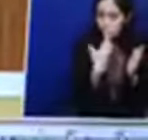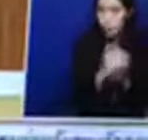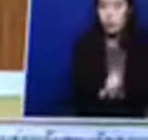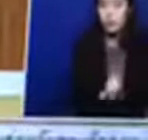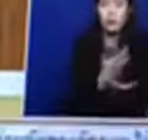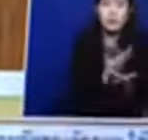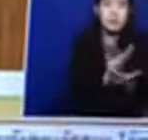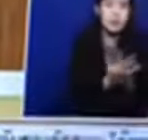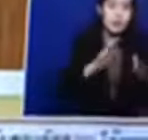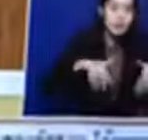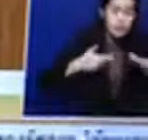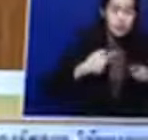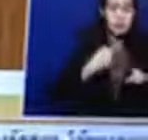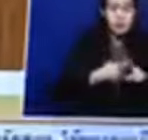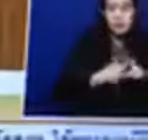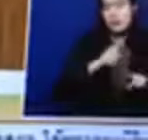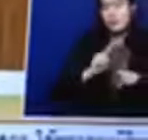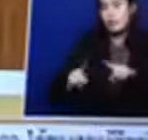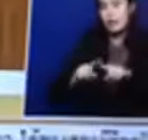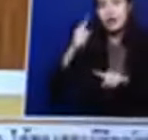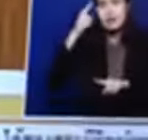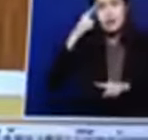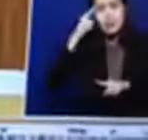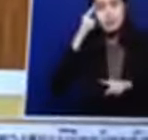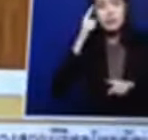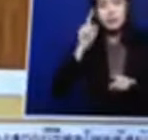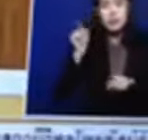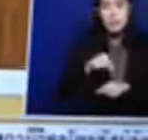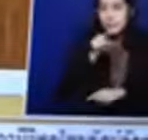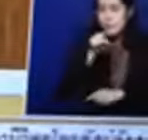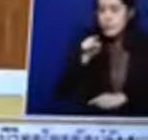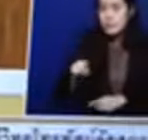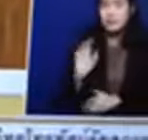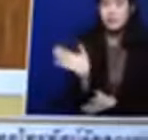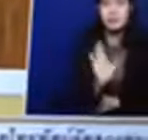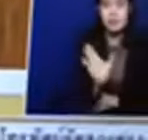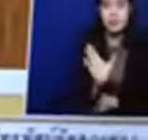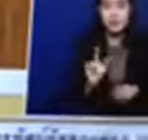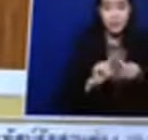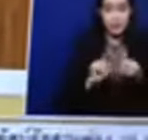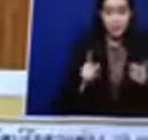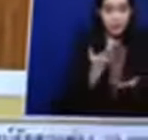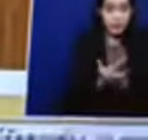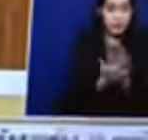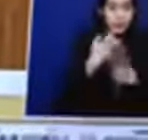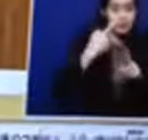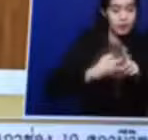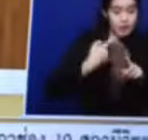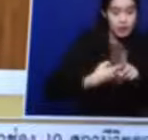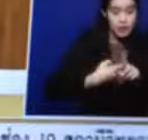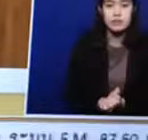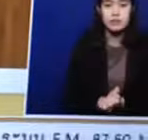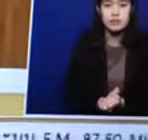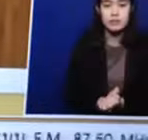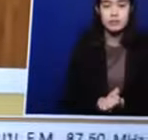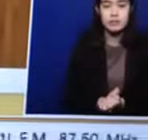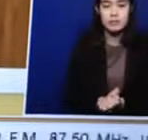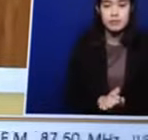วณสำหรับเสียภาษีเงินได้เงินได้ที่ทางราชการจ่ายให้เป็นเงินค่าเช่าบ้านห